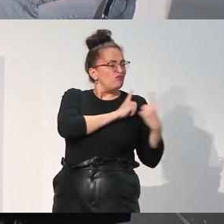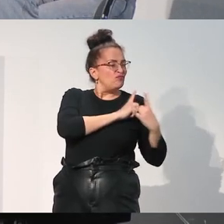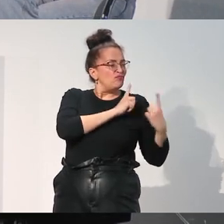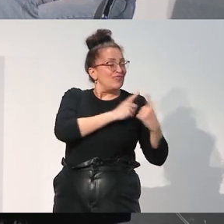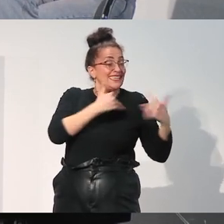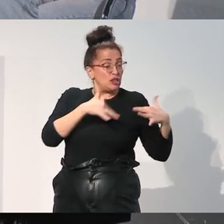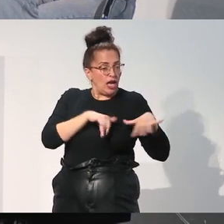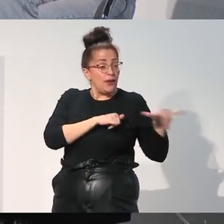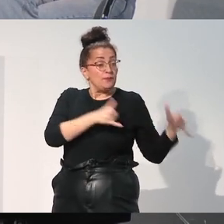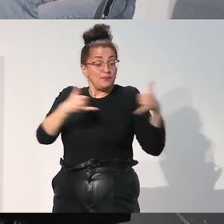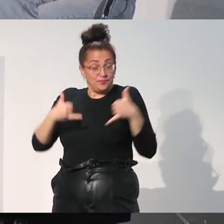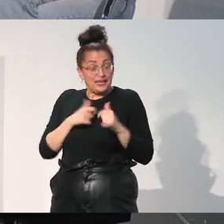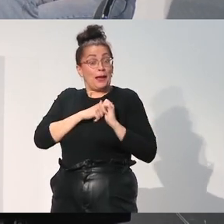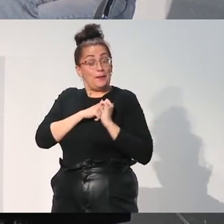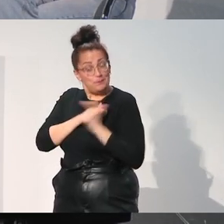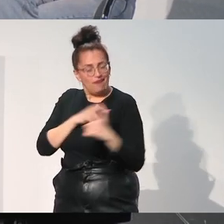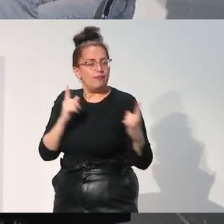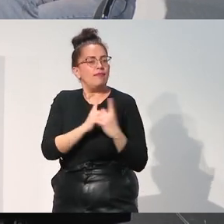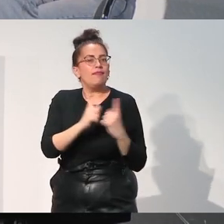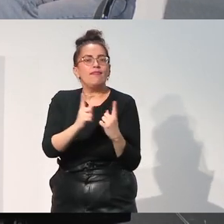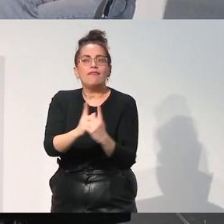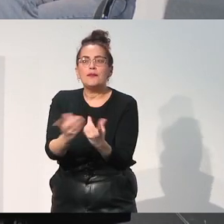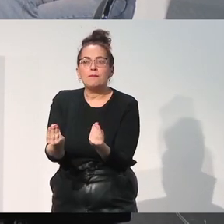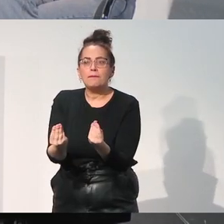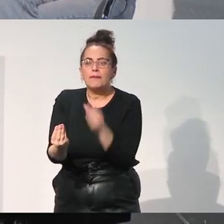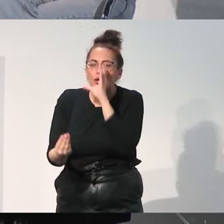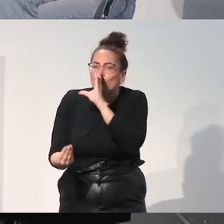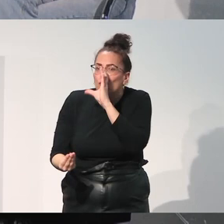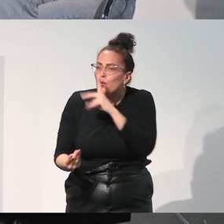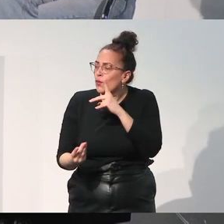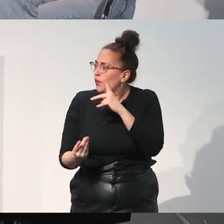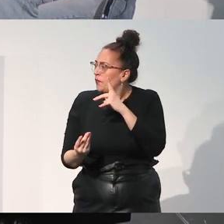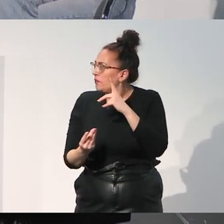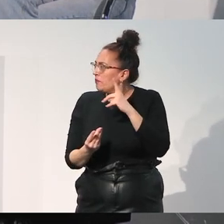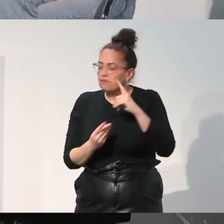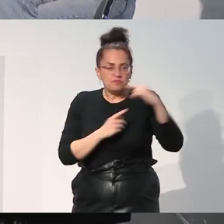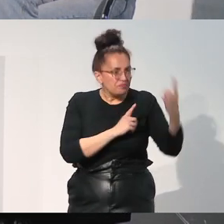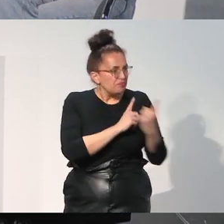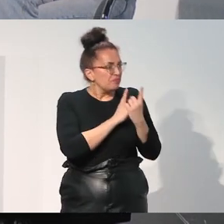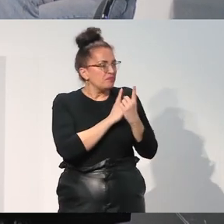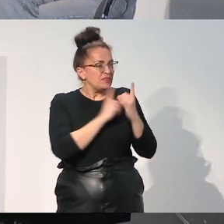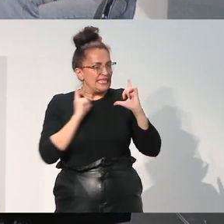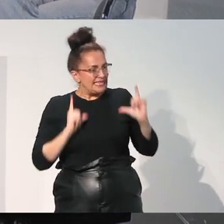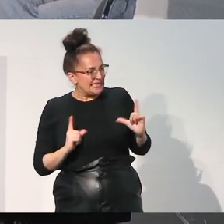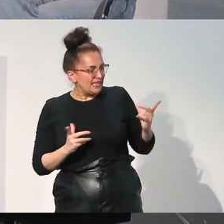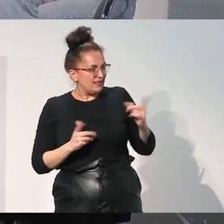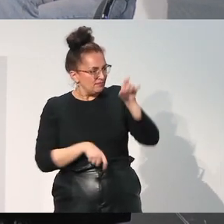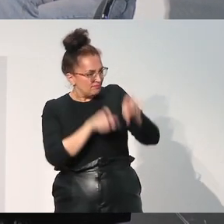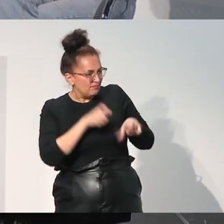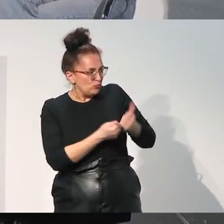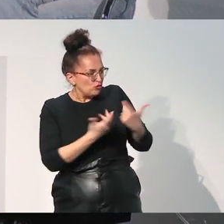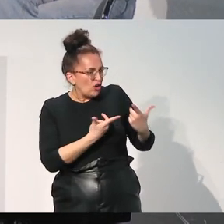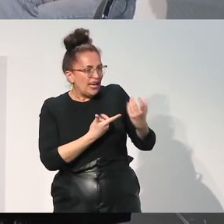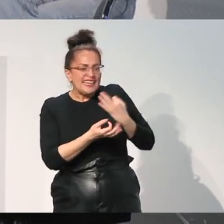reçu. Qu'est-ce qui ressortait de vos échanges avec ces lycéens, et est-ce que